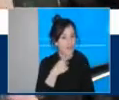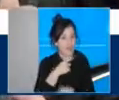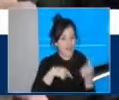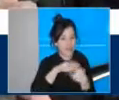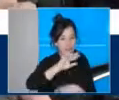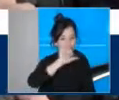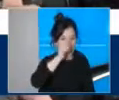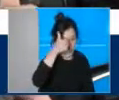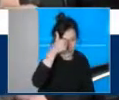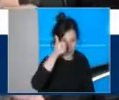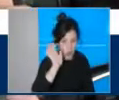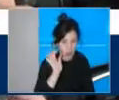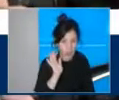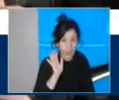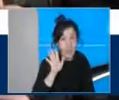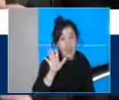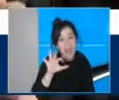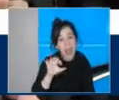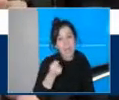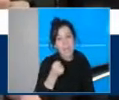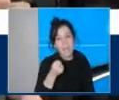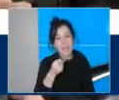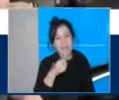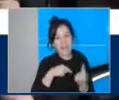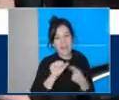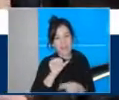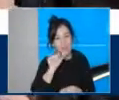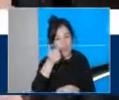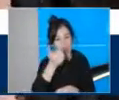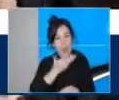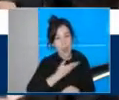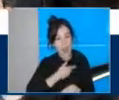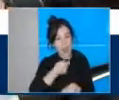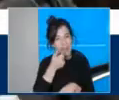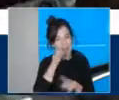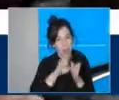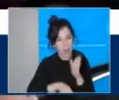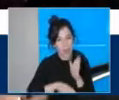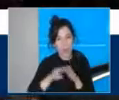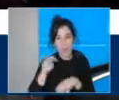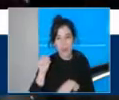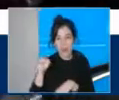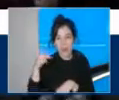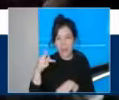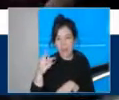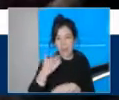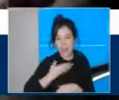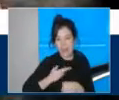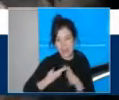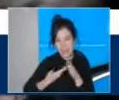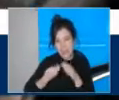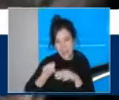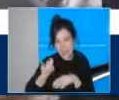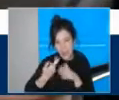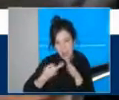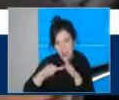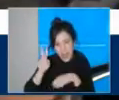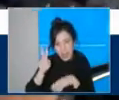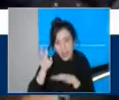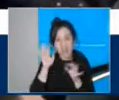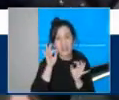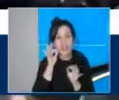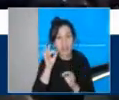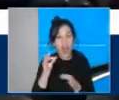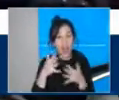אז גם אם בסיבוב הראשון הוא יקבל קצת פחות ומרין לפן תקבל קצת יותר, השאלה הגדולה תהיה